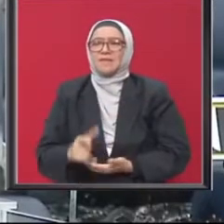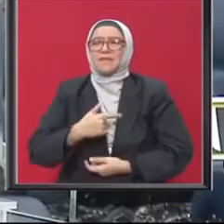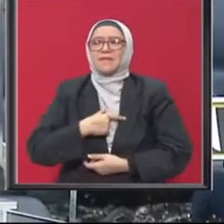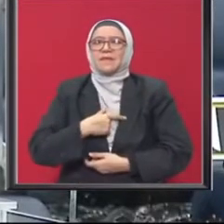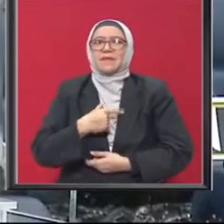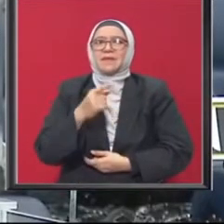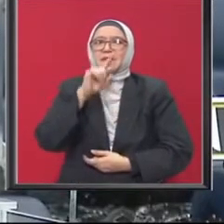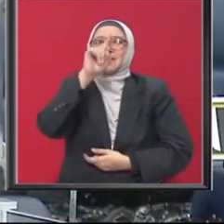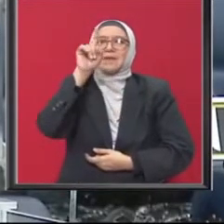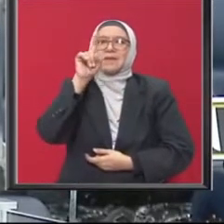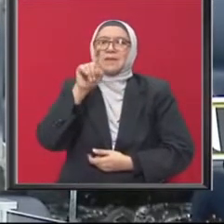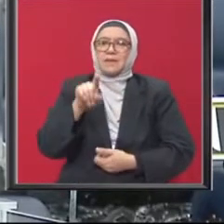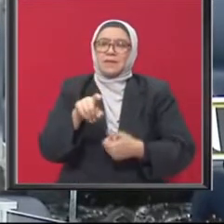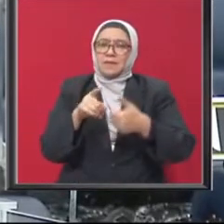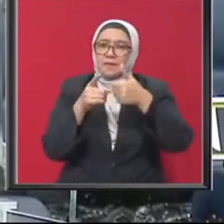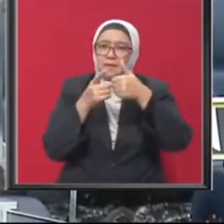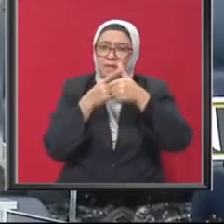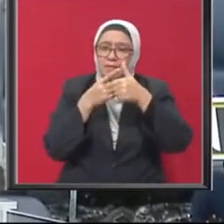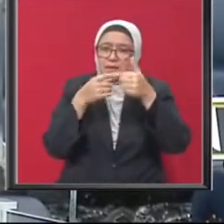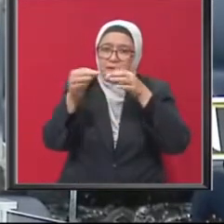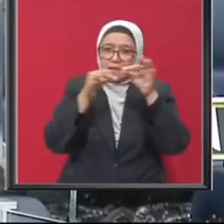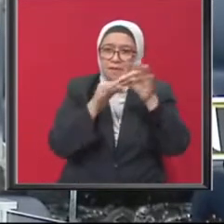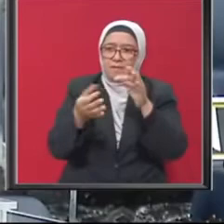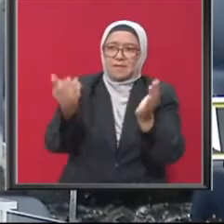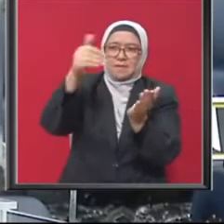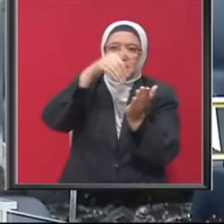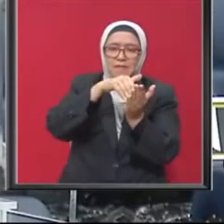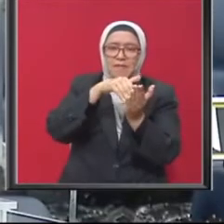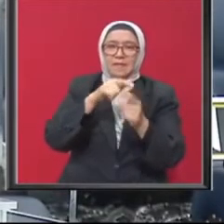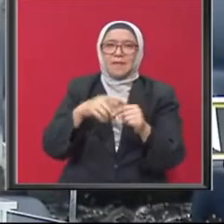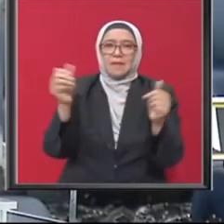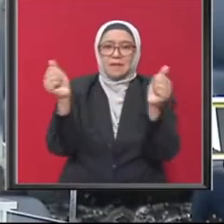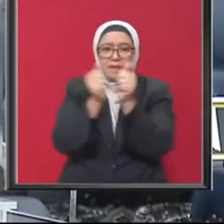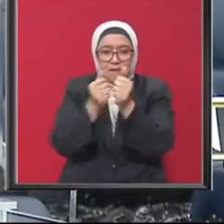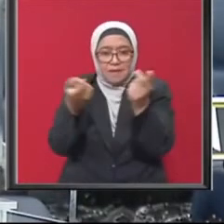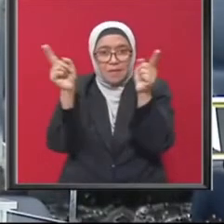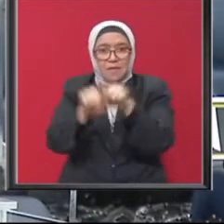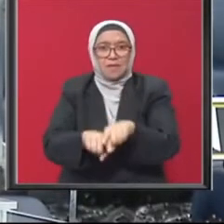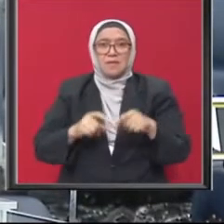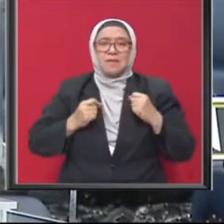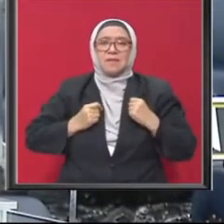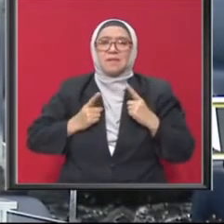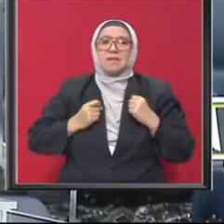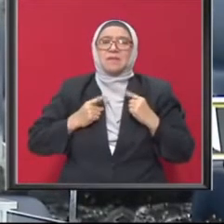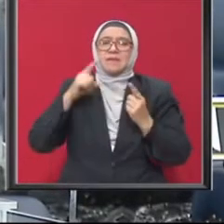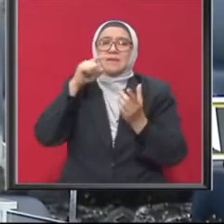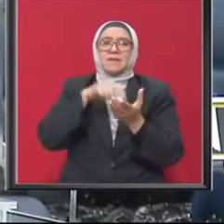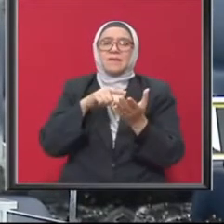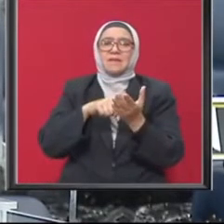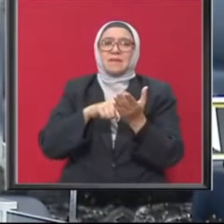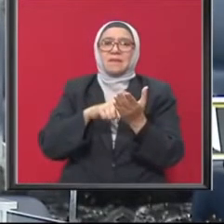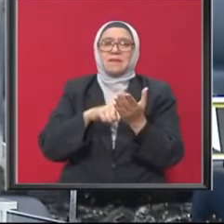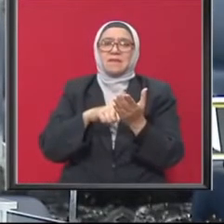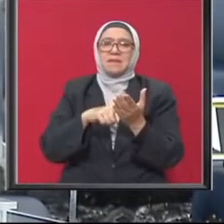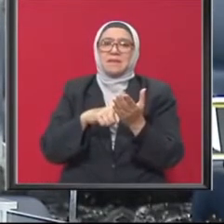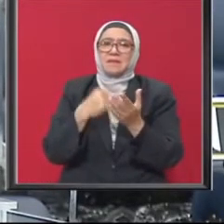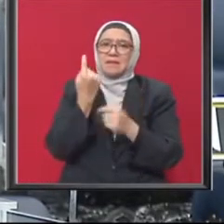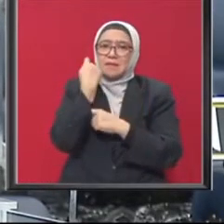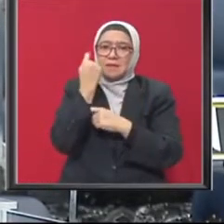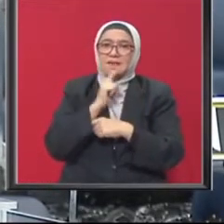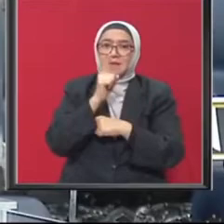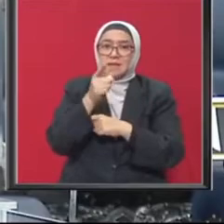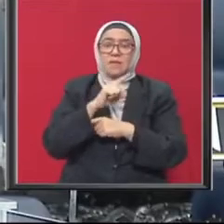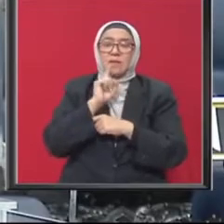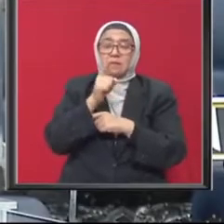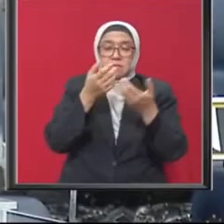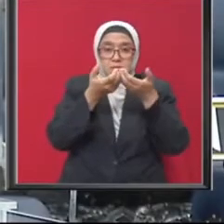soalnya pertama menjadi saya udah jelaskan smule bahwa dengan berlakunya peswat staan ini maka pertama sebagaimana disebut tadi berlaku